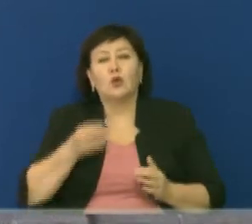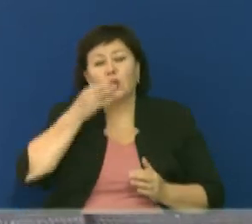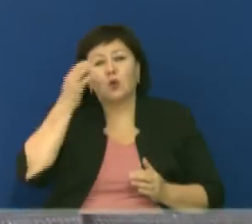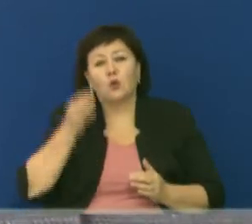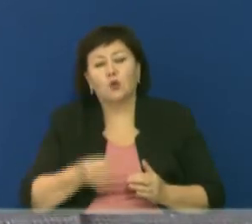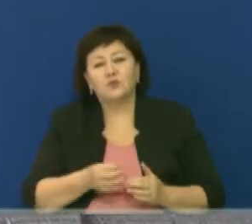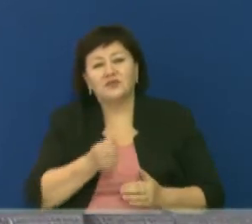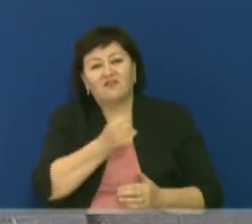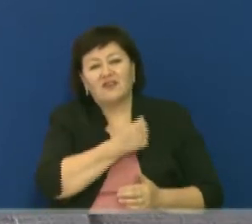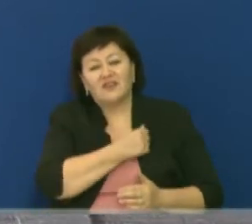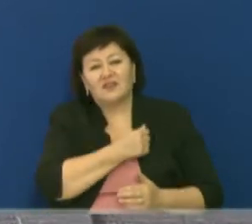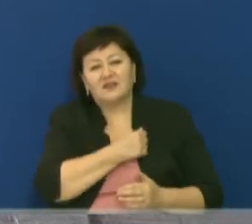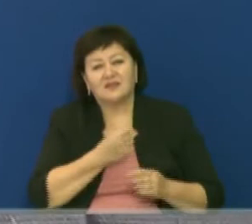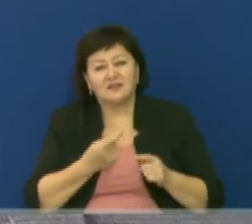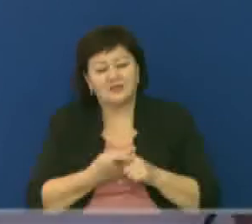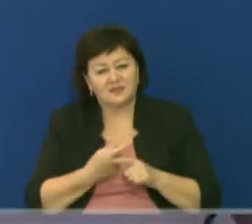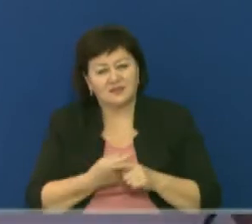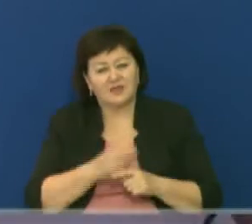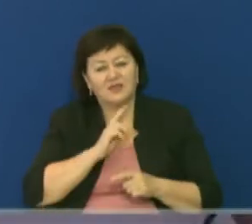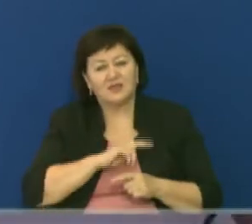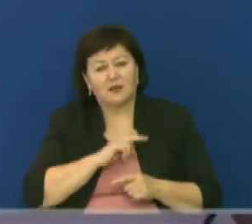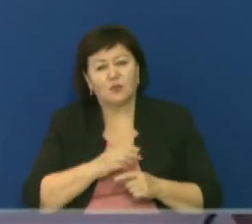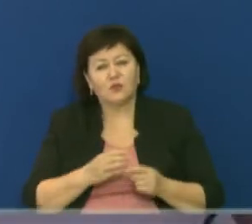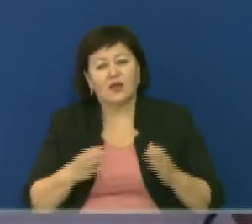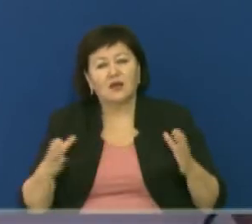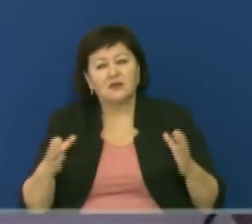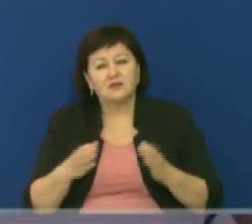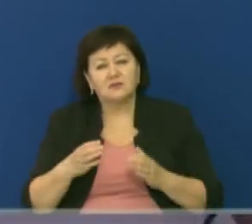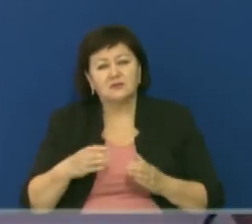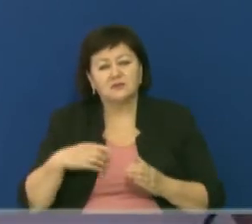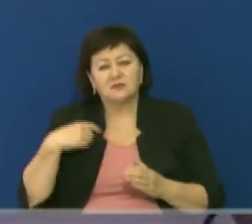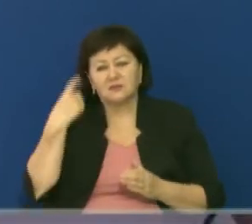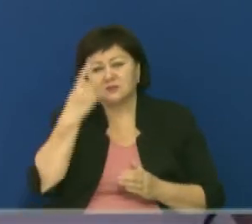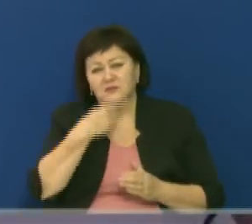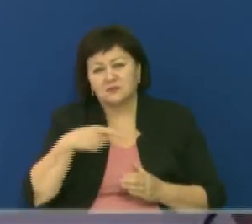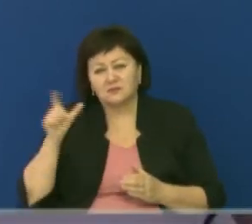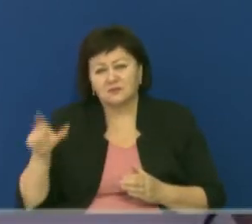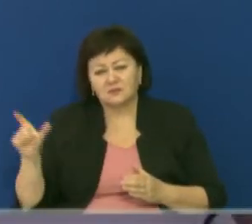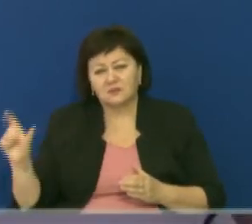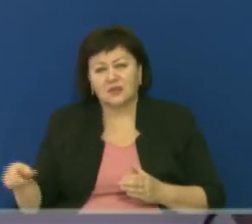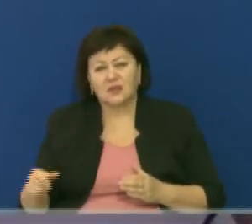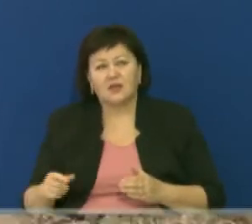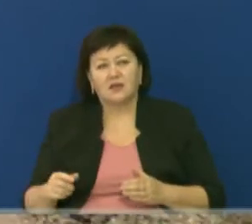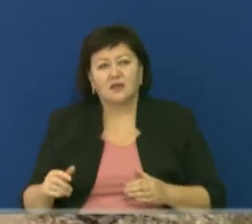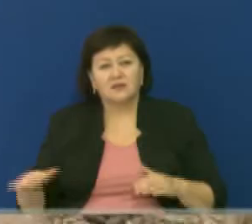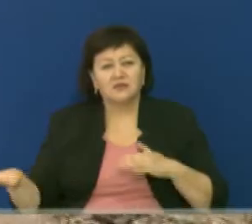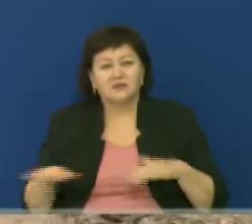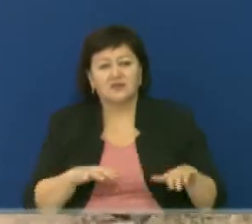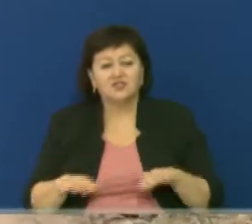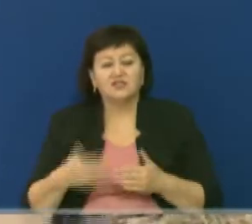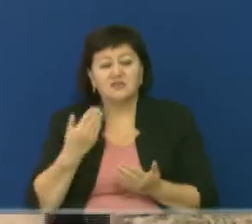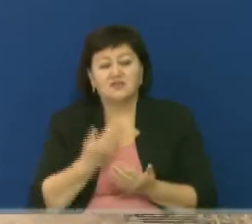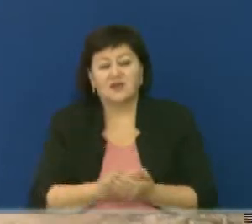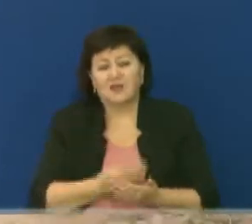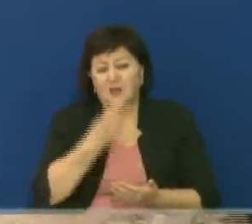вооружении военной техники, а также работы с личным составом, и совершенствовали свои умения и навыки. Сами